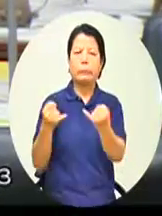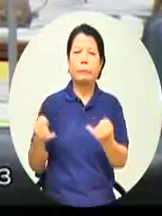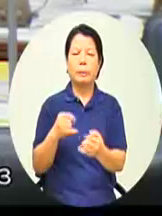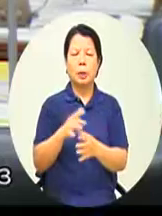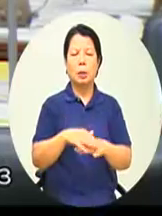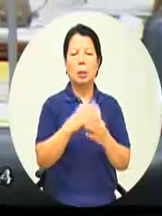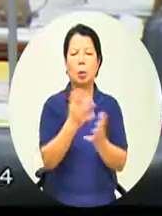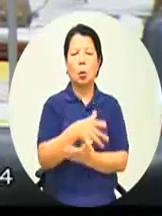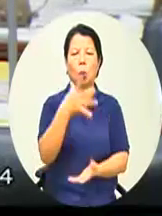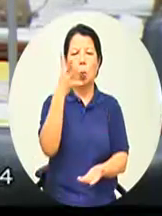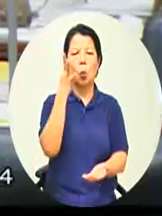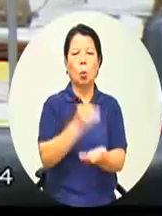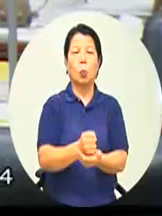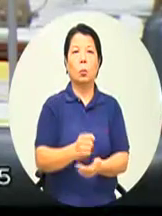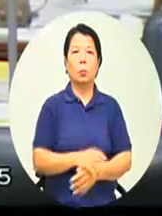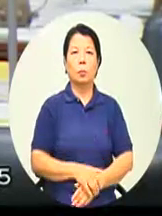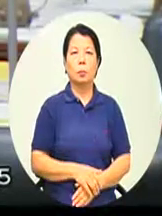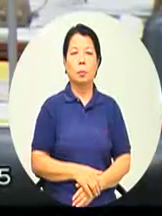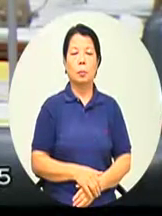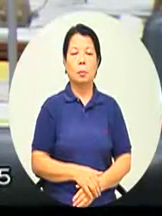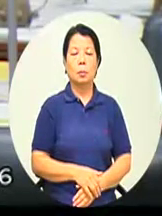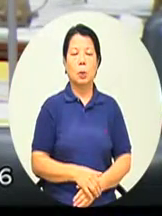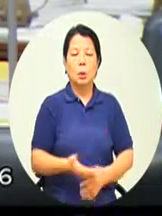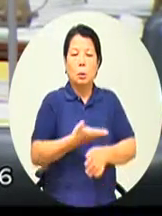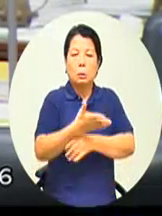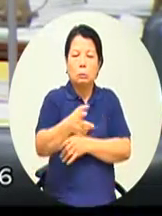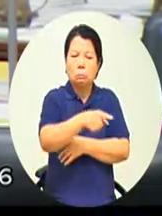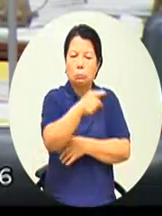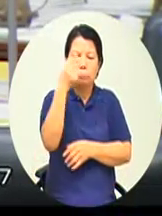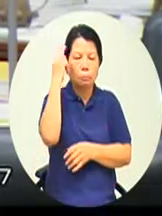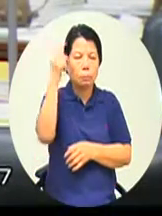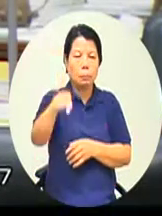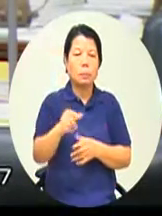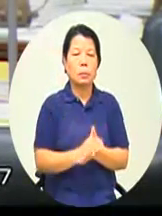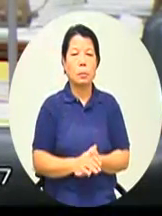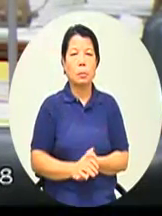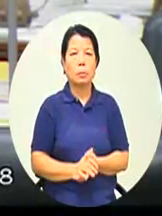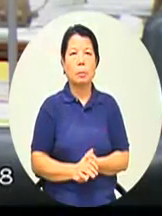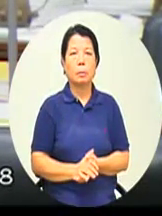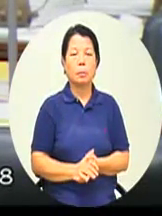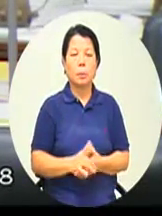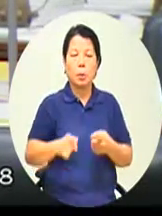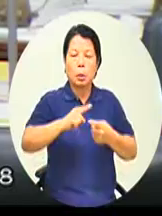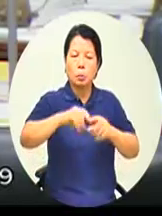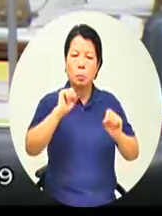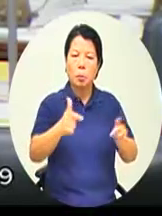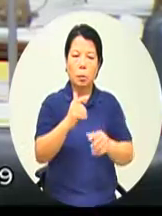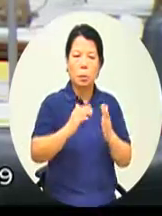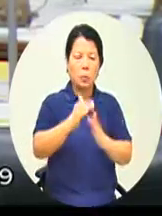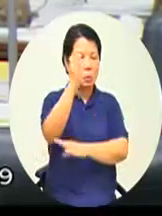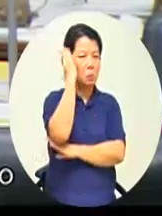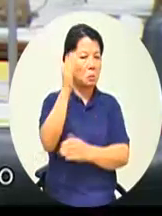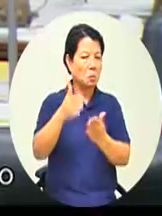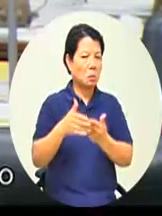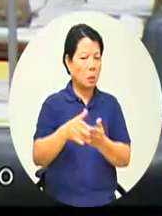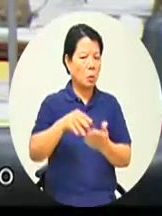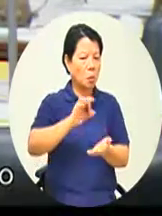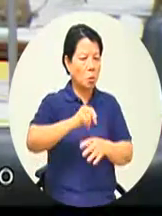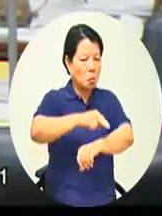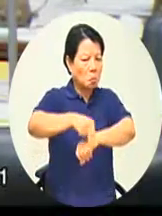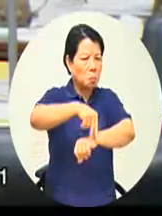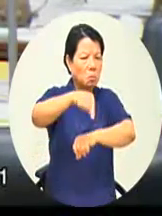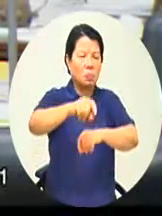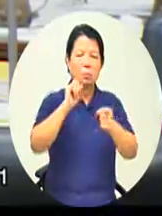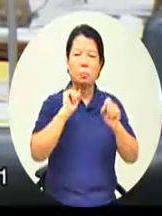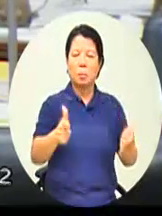穷，让人觉得就是应该不是在政府里面应该做的事情哈。那所以